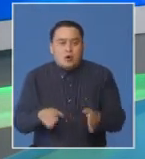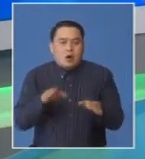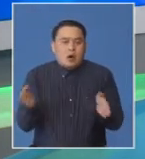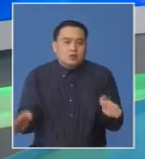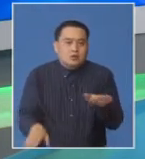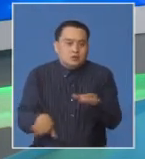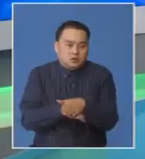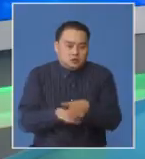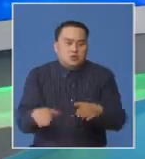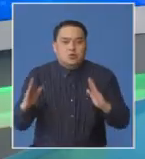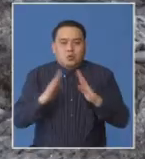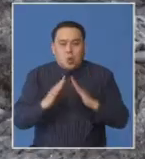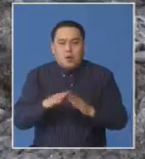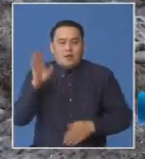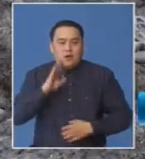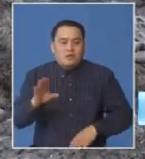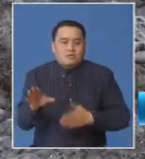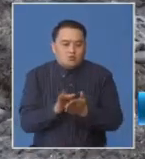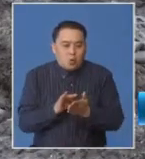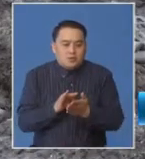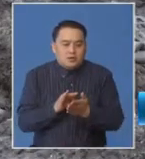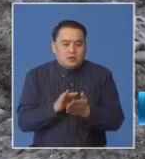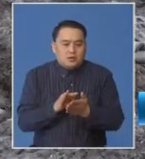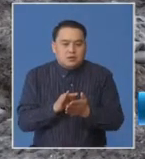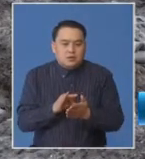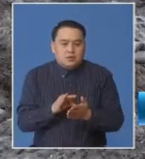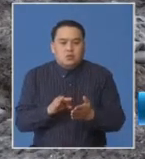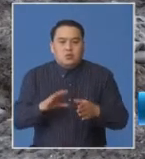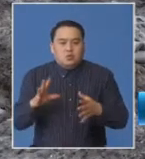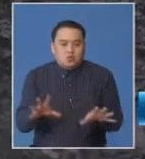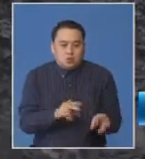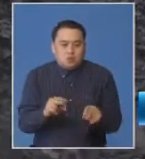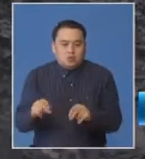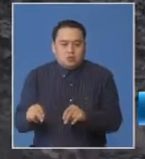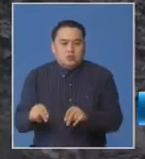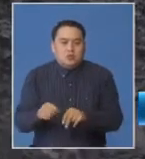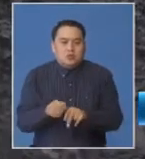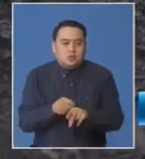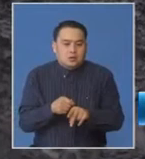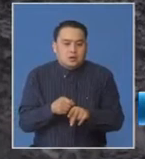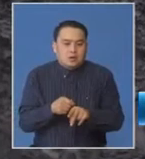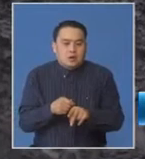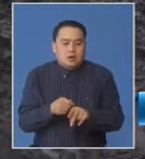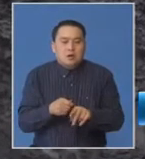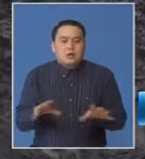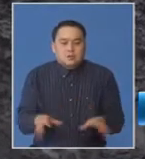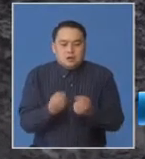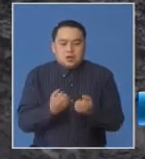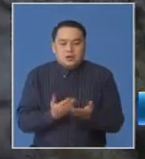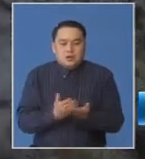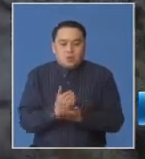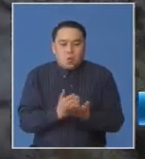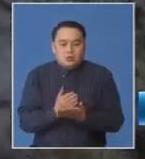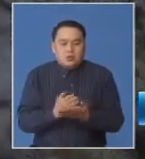талыми водами. Однако, благодаря вовремя принятым мерам, неприятности удалось избежать. Сотрудники департамента ПЧС